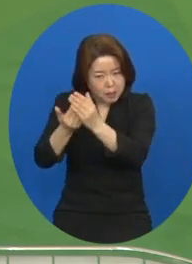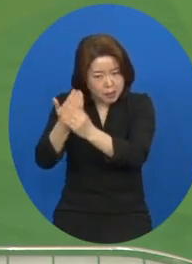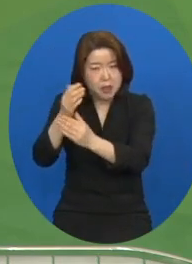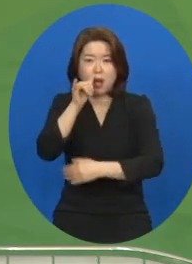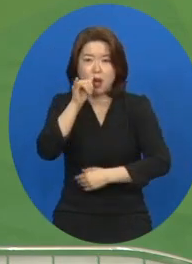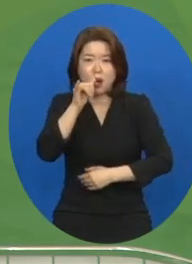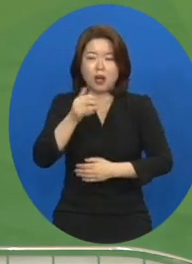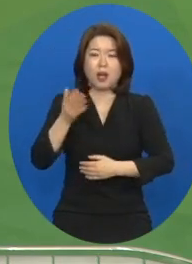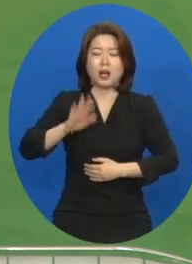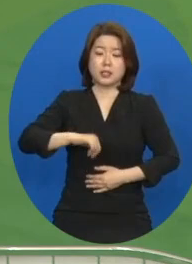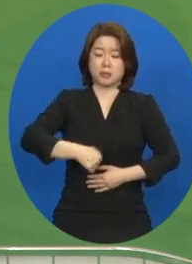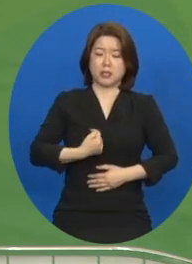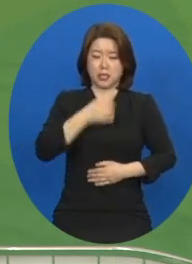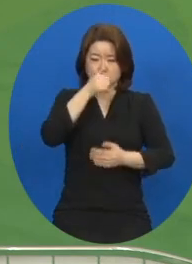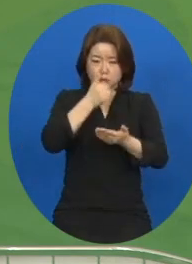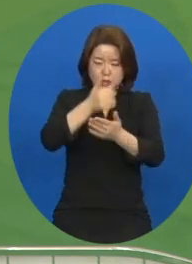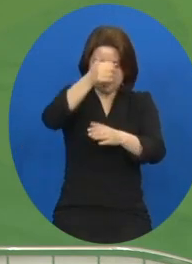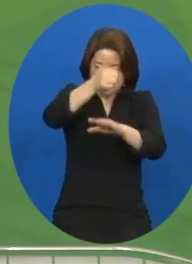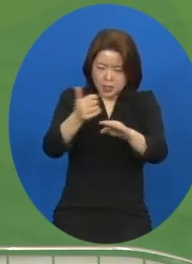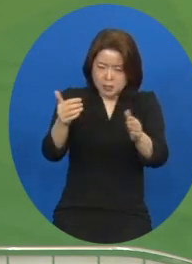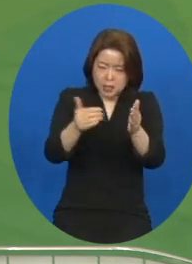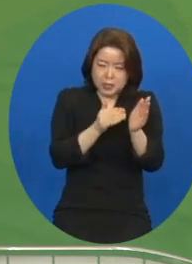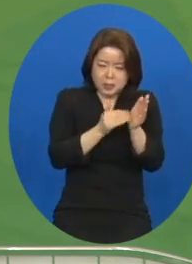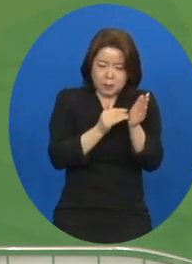그는 끝까지 자기 죄를 숨겼어요.